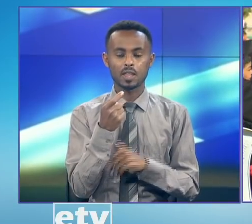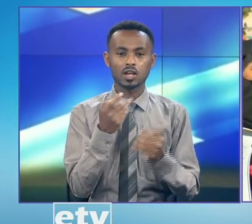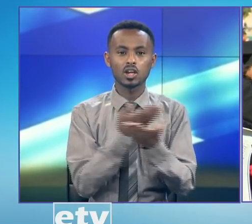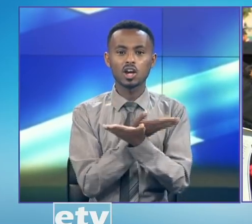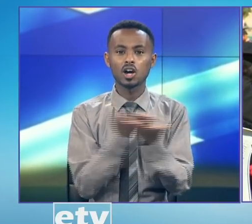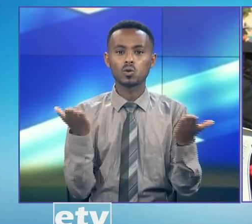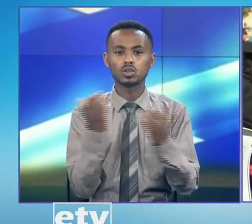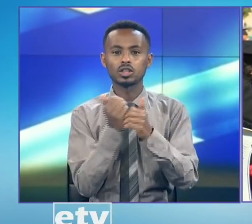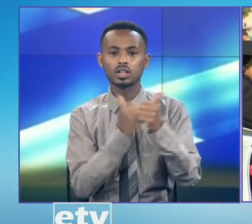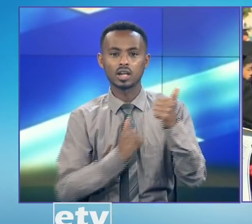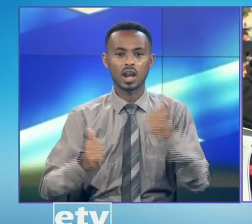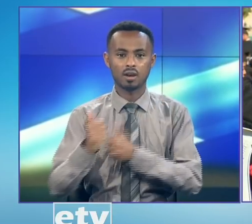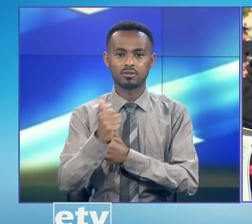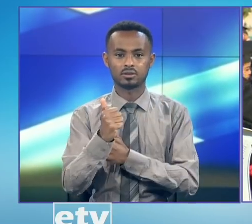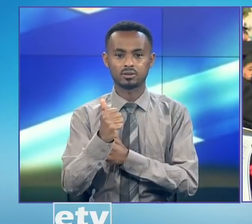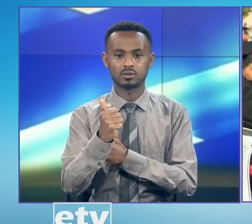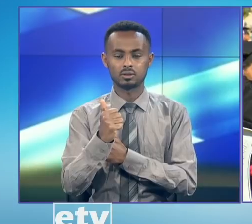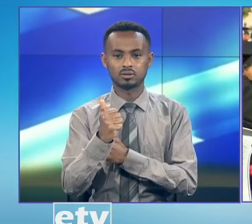ነገሮችን እንድናልፍ